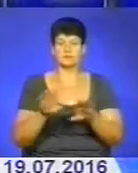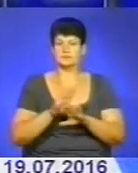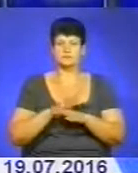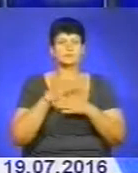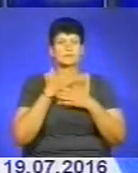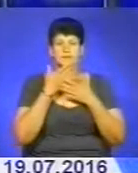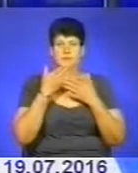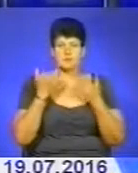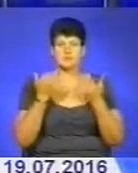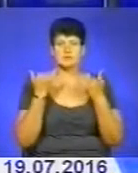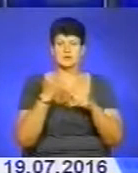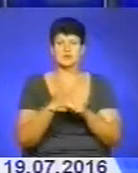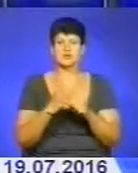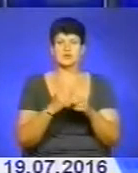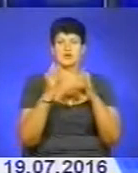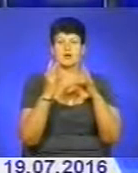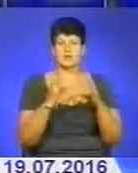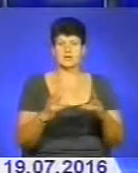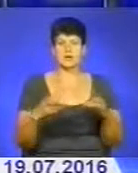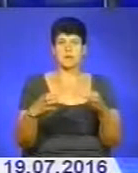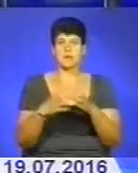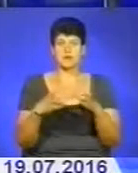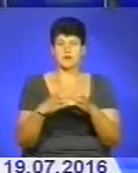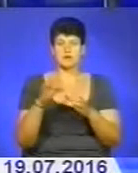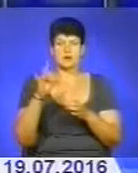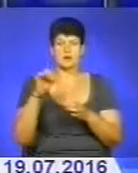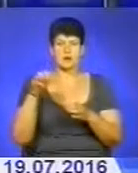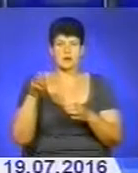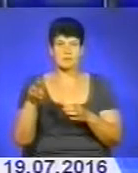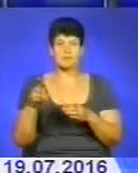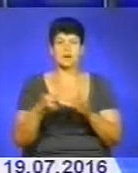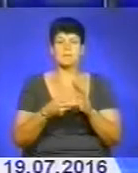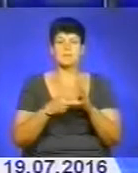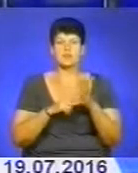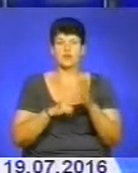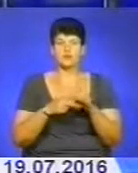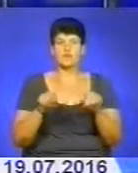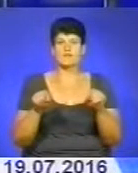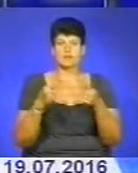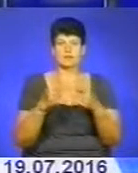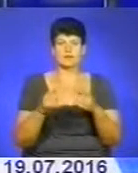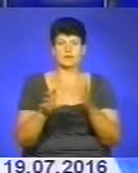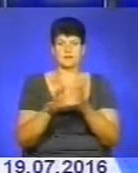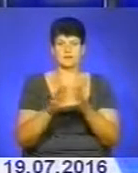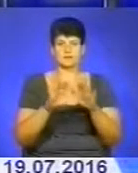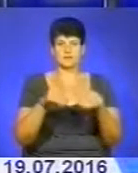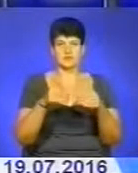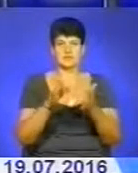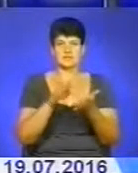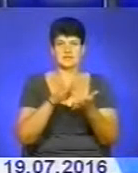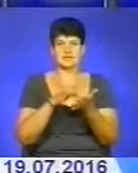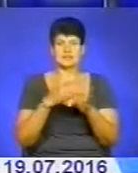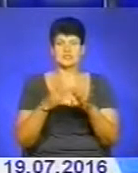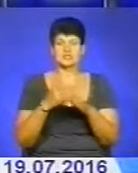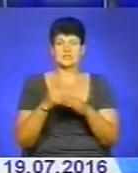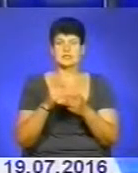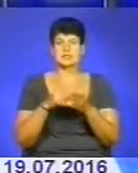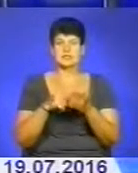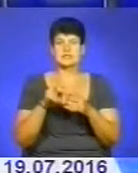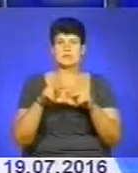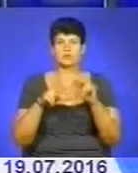момент працює аварійна бригада районного РЕМУ, яка планує вже сьогодні відновити електропостачання в центральній частині міста. Забудовник